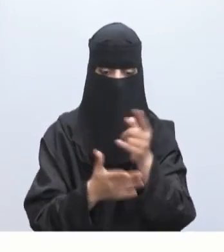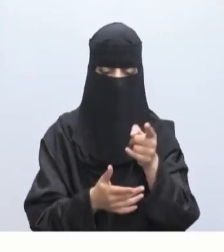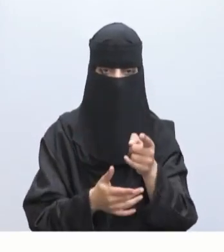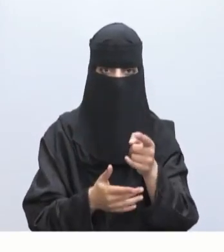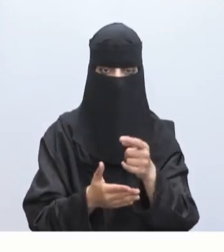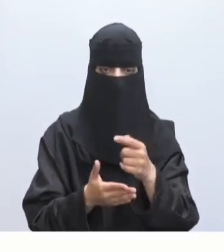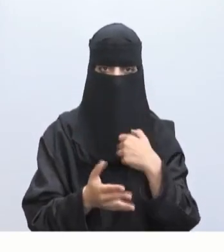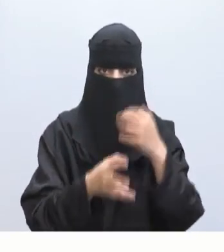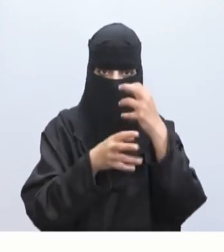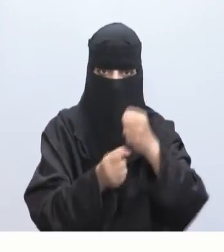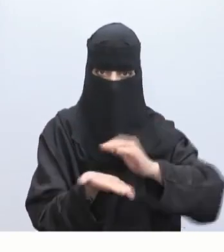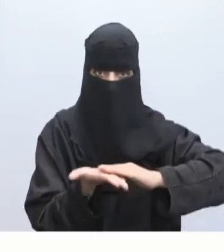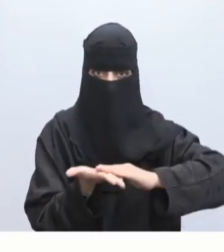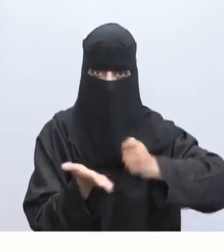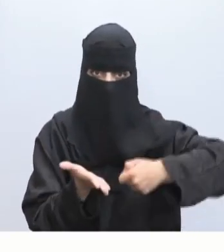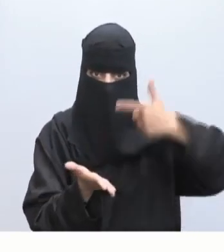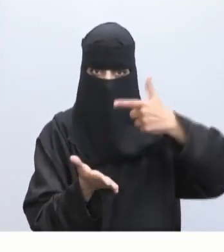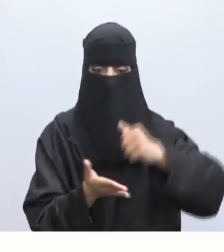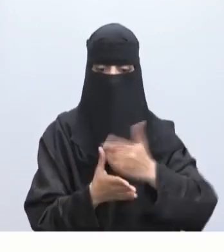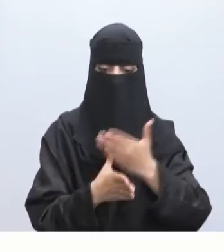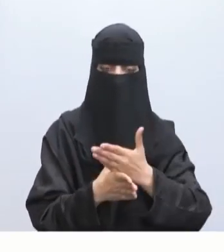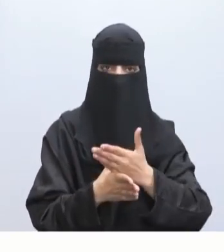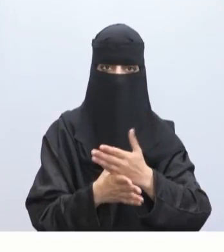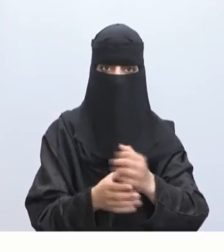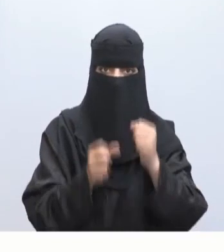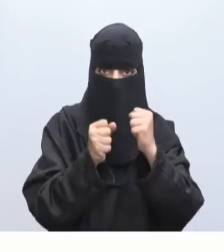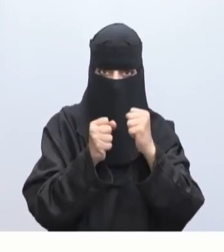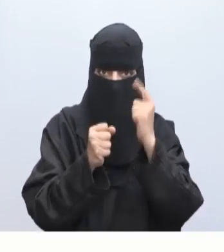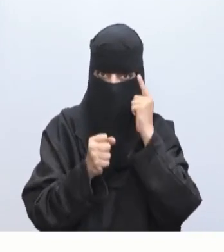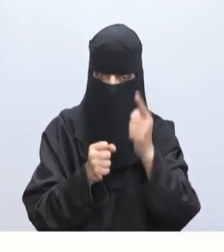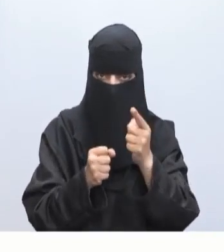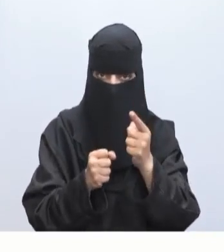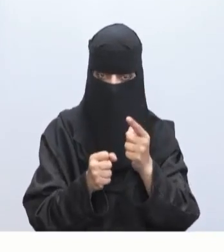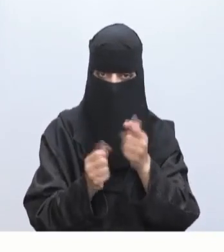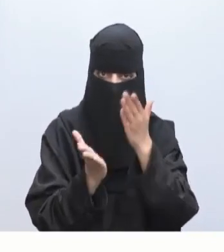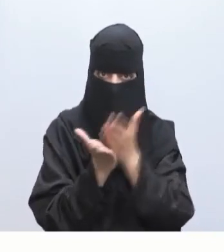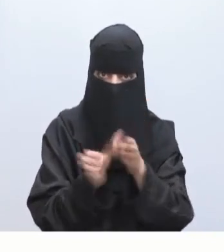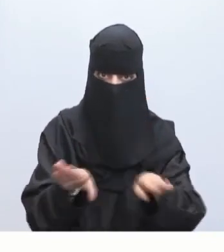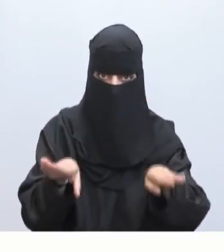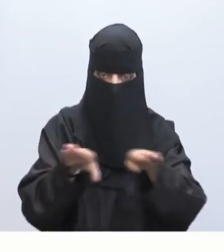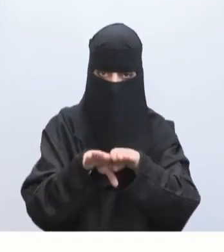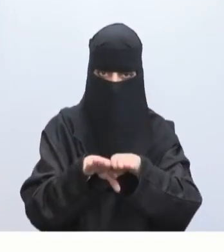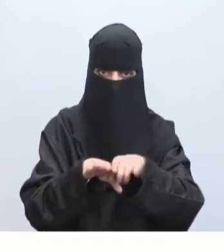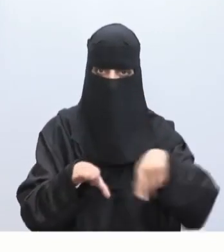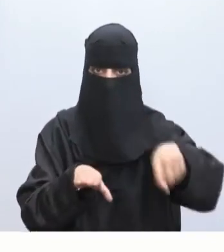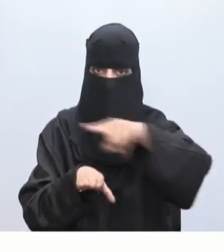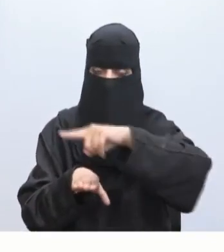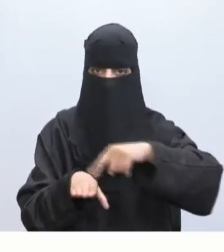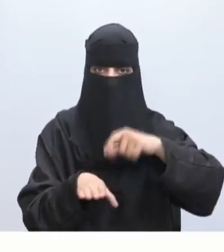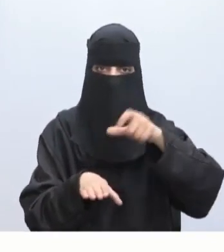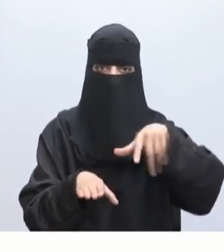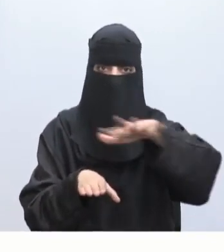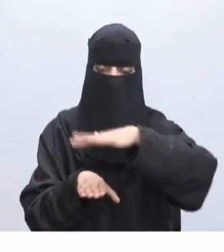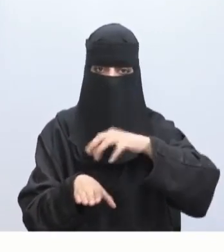الوطنيه وحبه لوطنه الحزم العدل بين الجميع والصبر